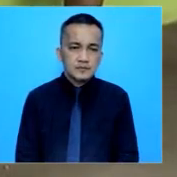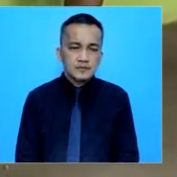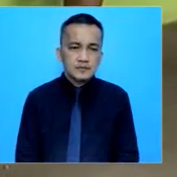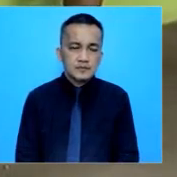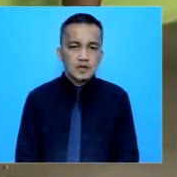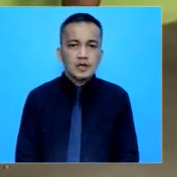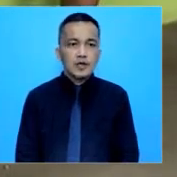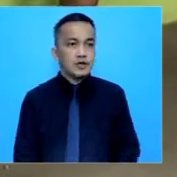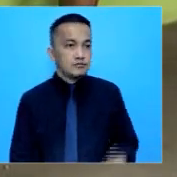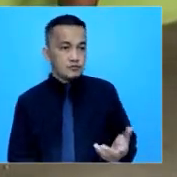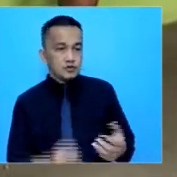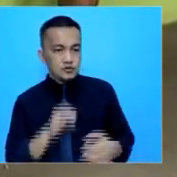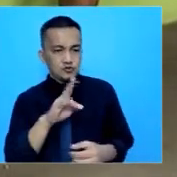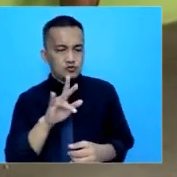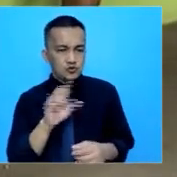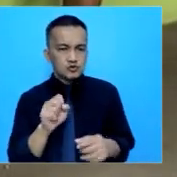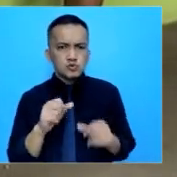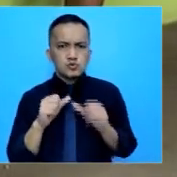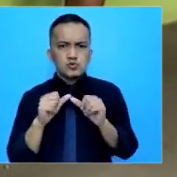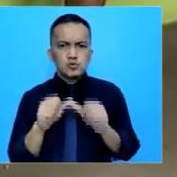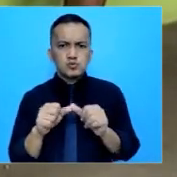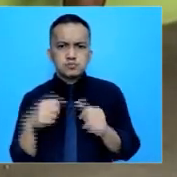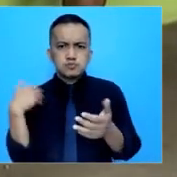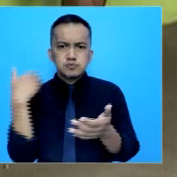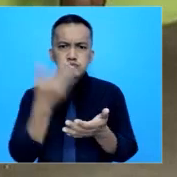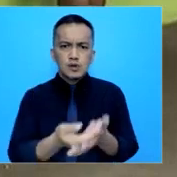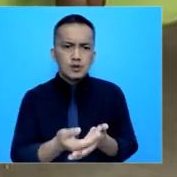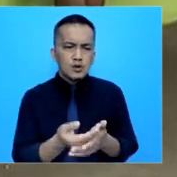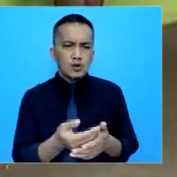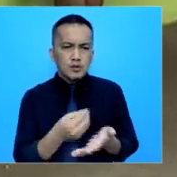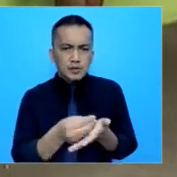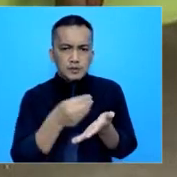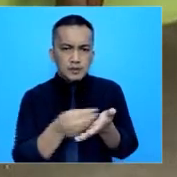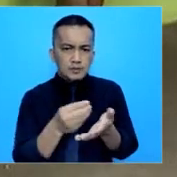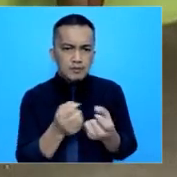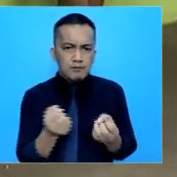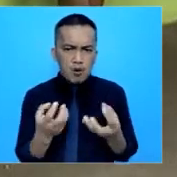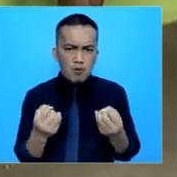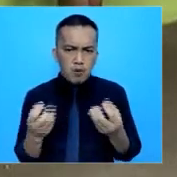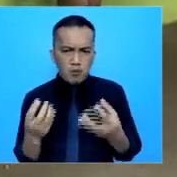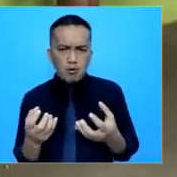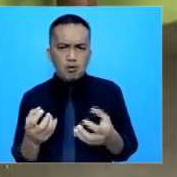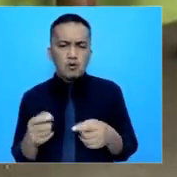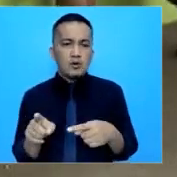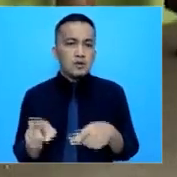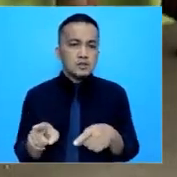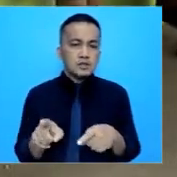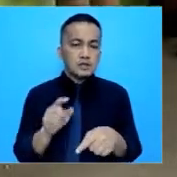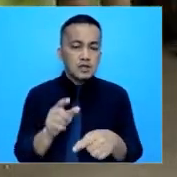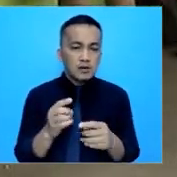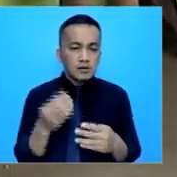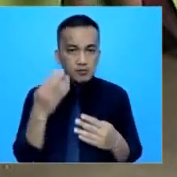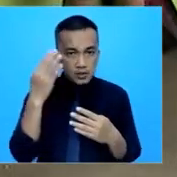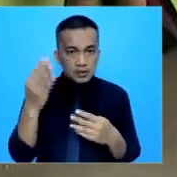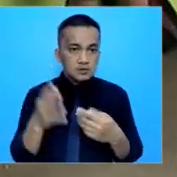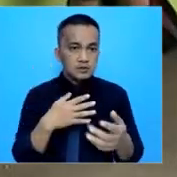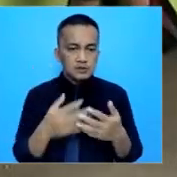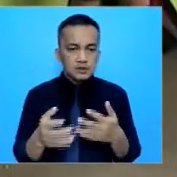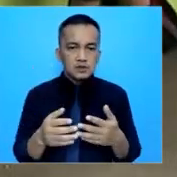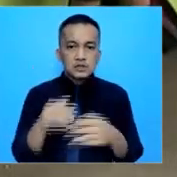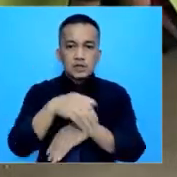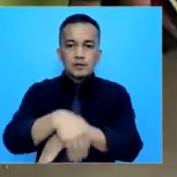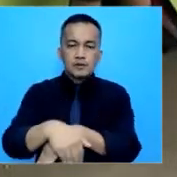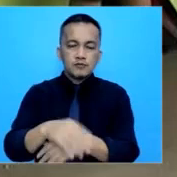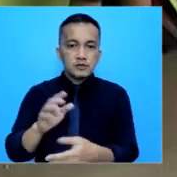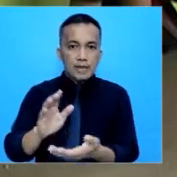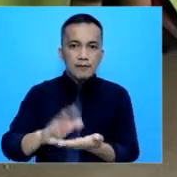Julius, halos wala ng patid yung pagdating ng mga bumibili ng paputok dito sa Bocaue, Bulacan, yan ay kahit pa halos doble na yung presyo ng